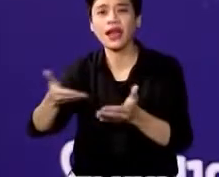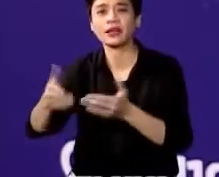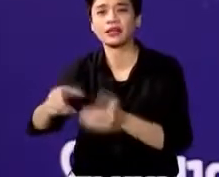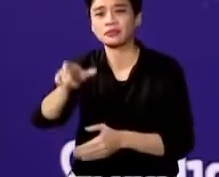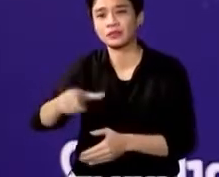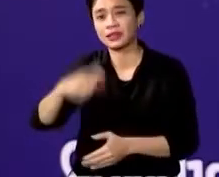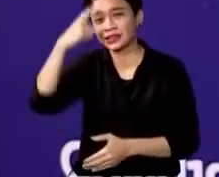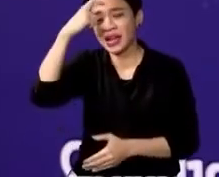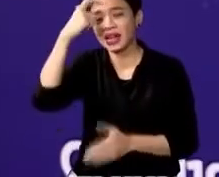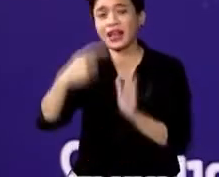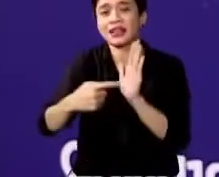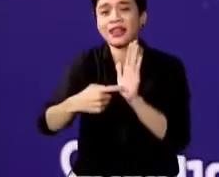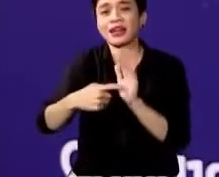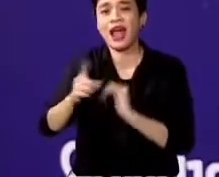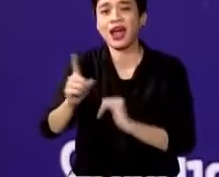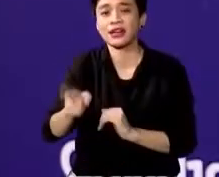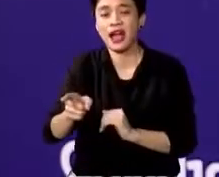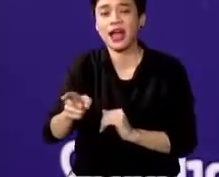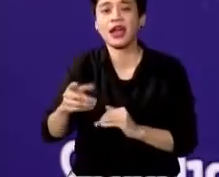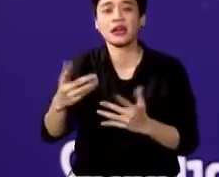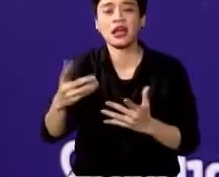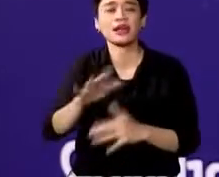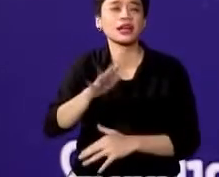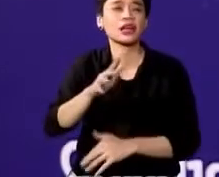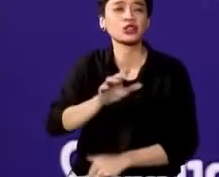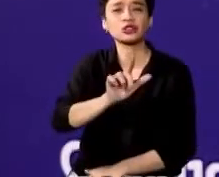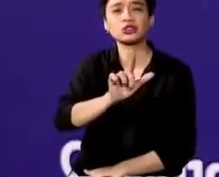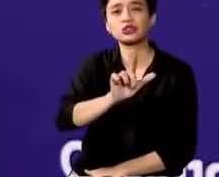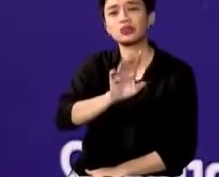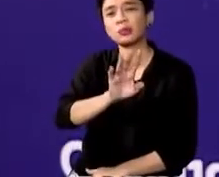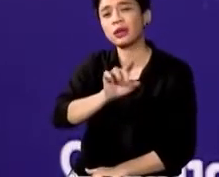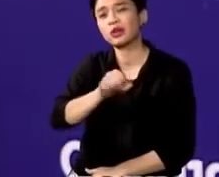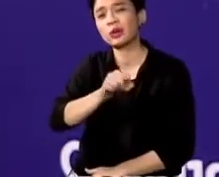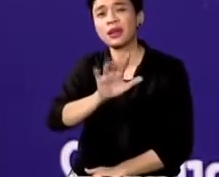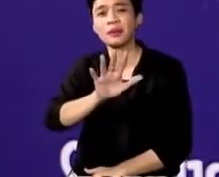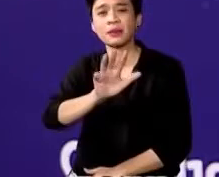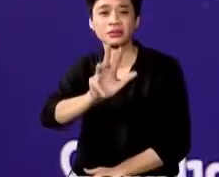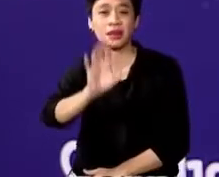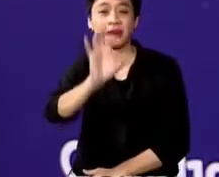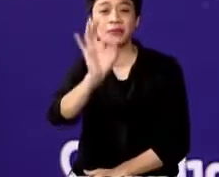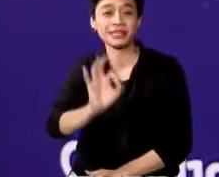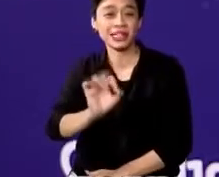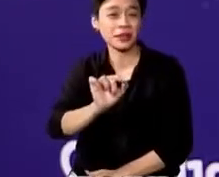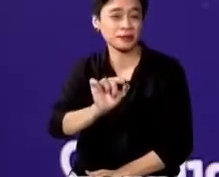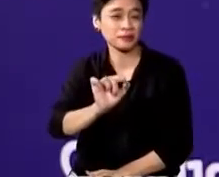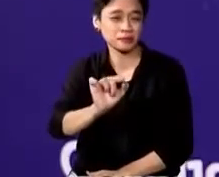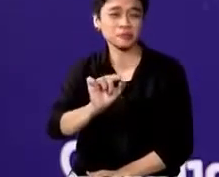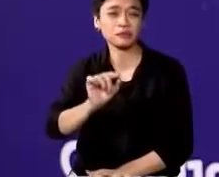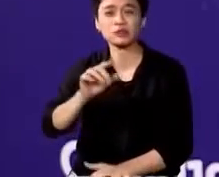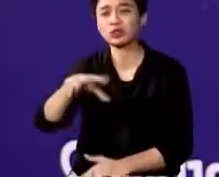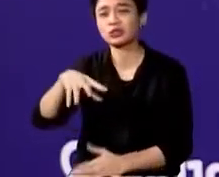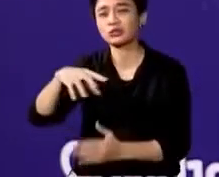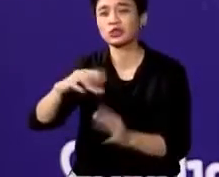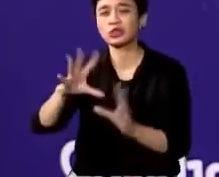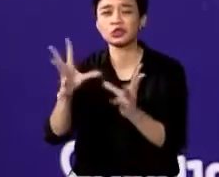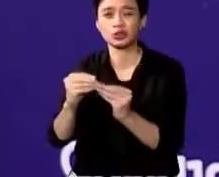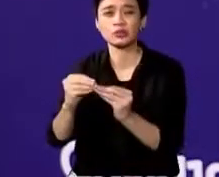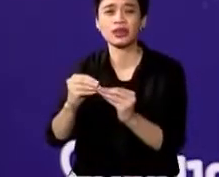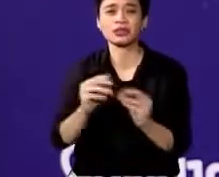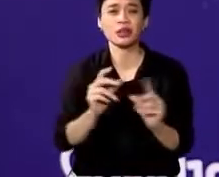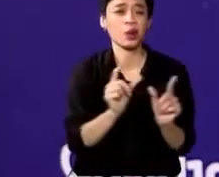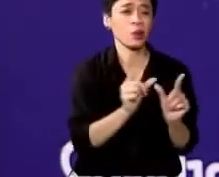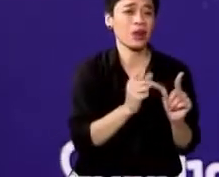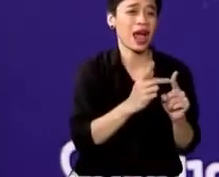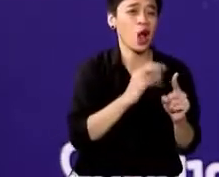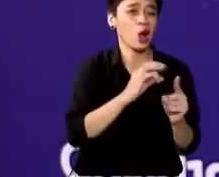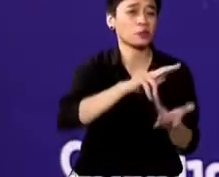sana kita lihat 74, eh 59% jadi memang ini di atas ee standarnya yang